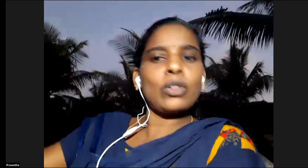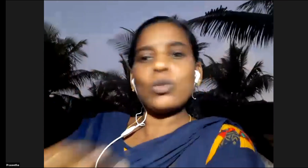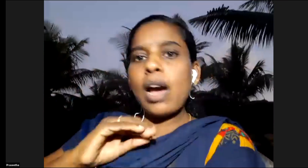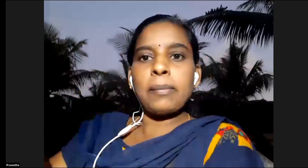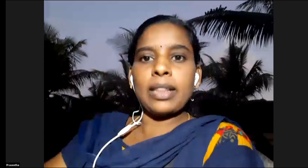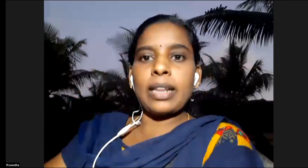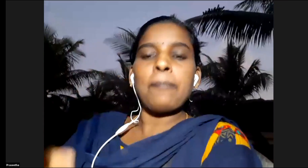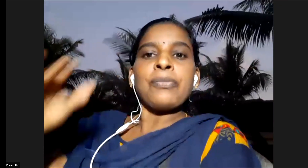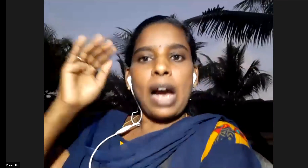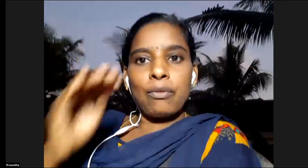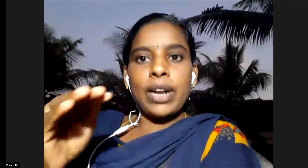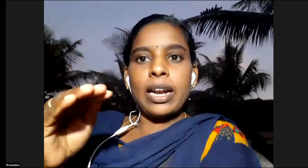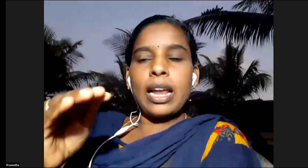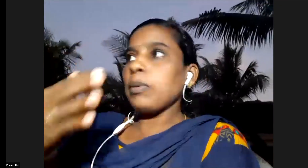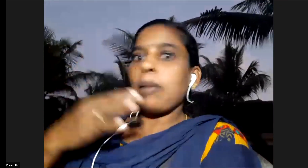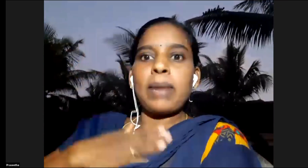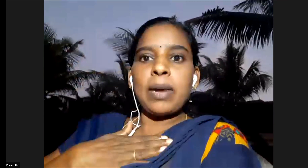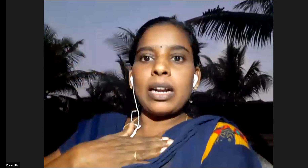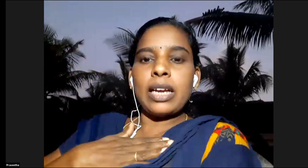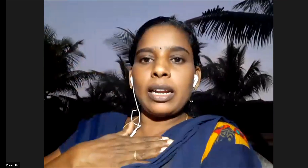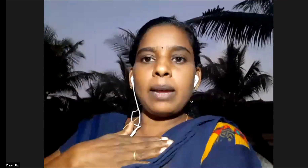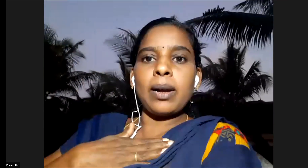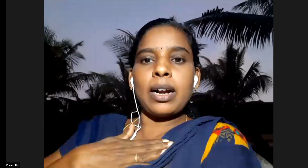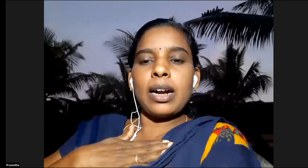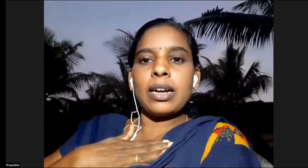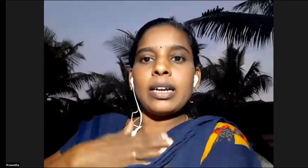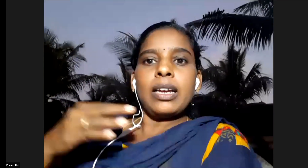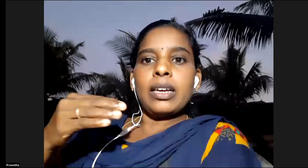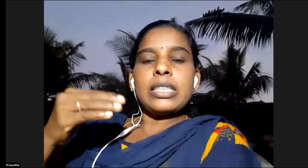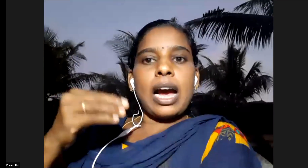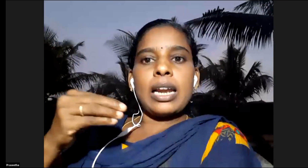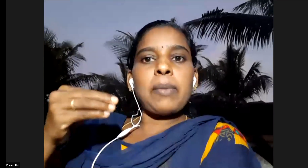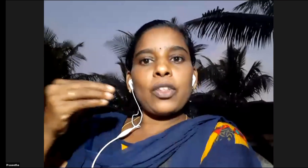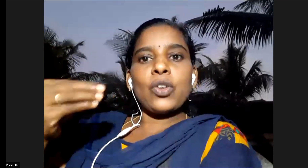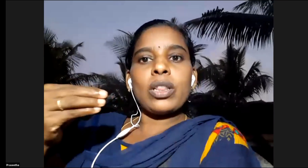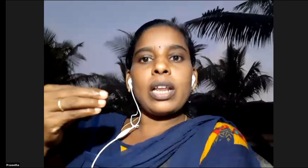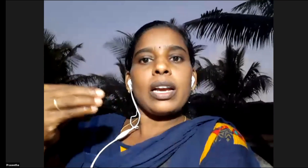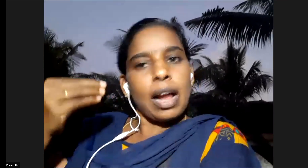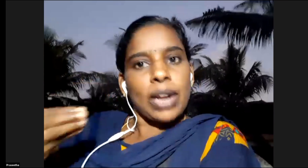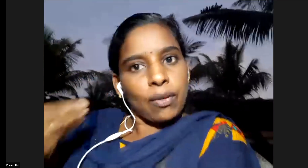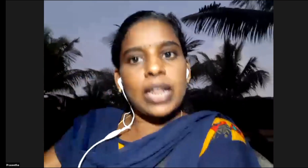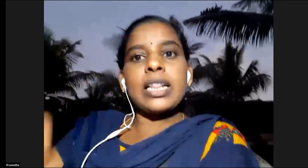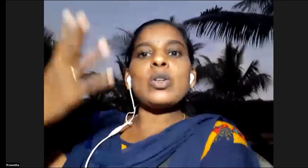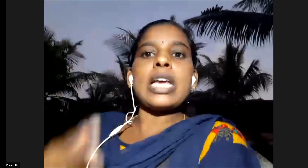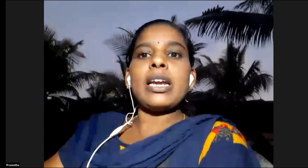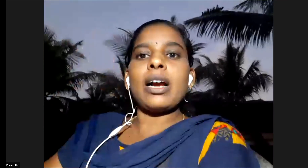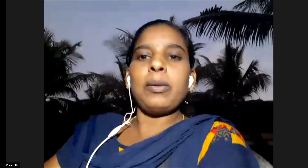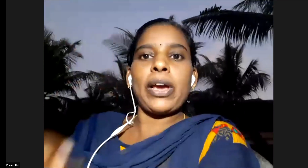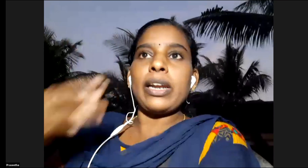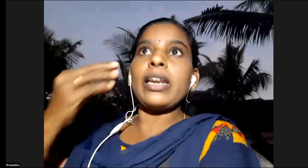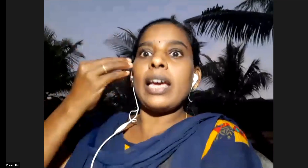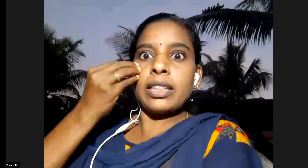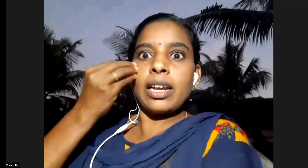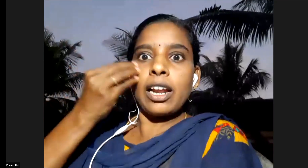പറഞ്ഞു എന്നൊന്നും ആരും പറയുന്നില്ല. അവിടെയുള്ള ഇപ്പൊ നമ്മുടെ മക്കള് എന്റെ മക്കൾക്ക് ഞാൻ പറഞ്ഞു കൊടുത്തില്ലെങ്കിൽ അവർ അവരുടേതായ ഒരു സൈൻ ആകും.